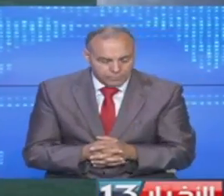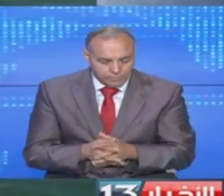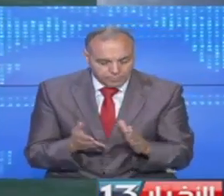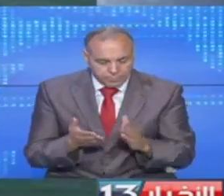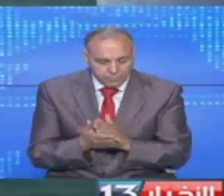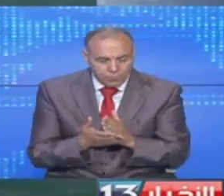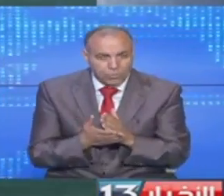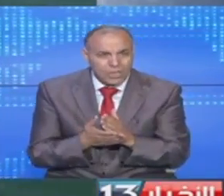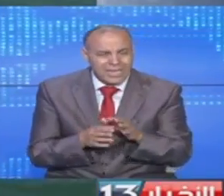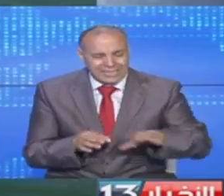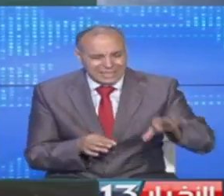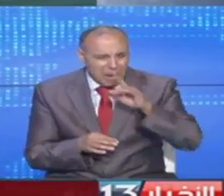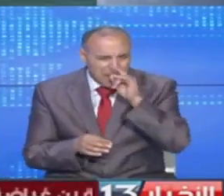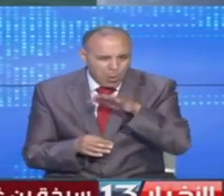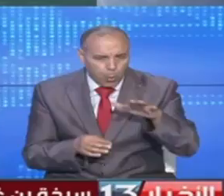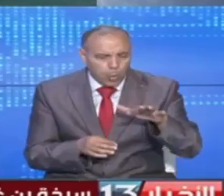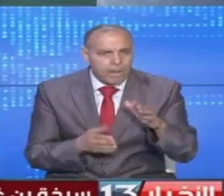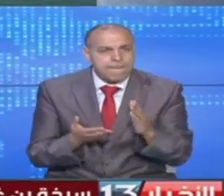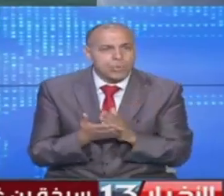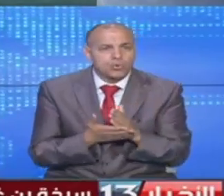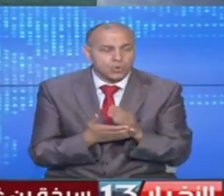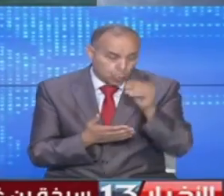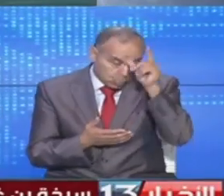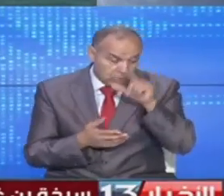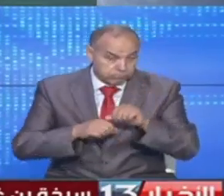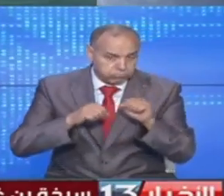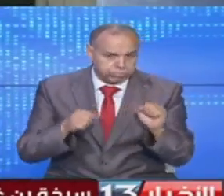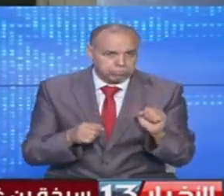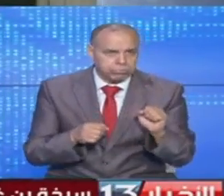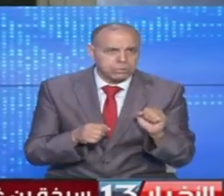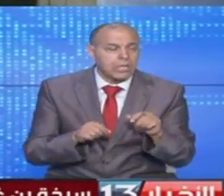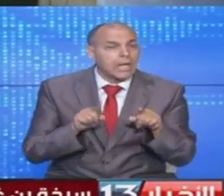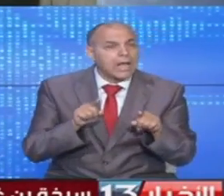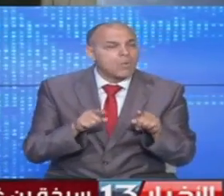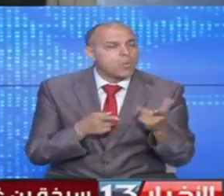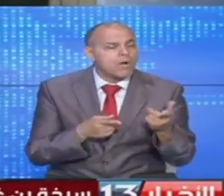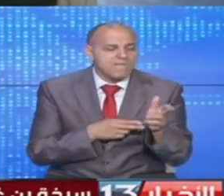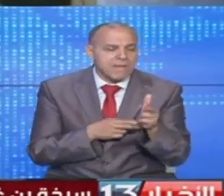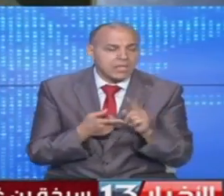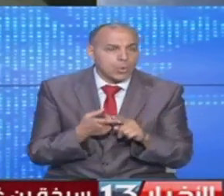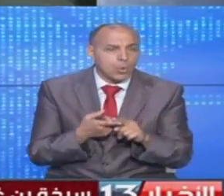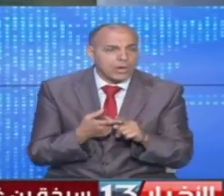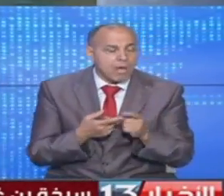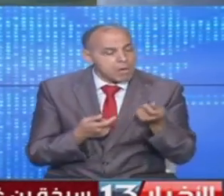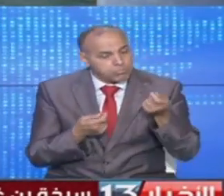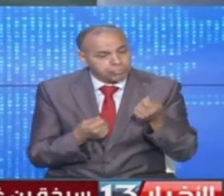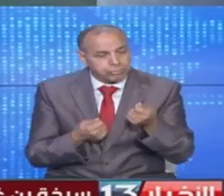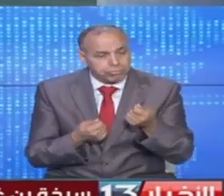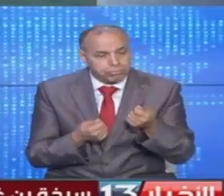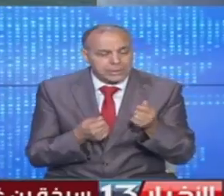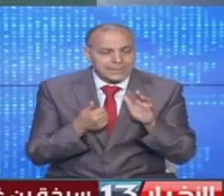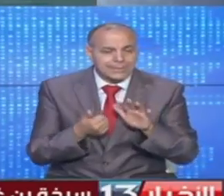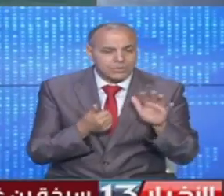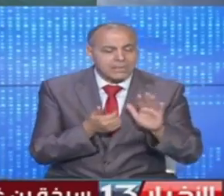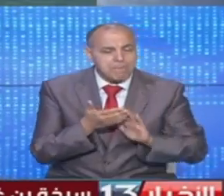مشروع صبخة بن غياضة هو من المشاريع الوطنية الكبرى المهيكلة بالمهدية، نهزت كلفته